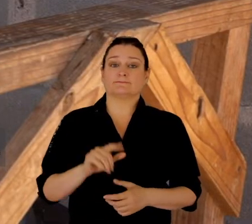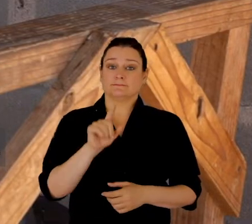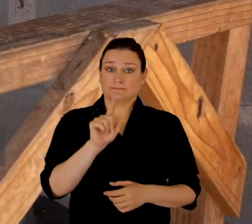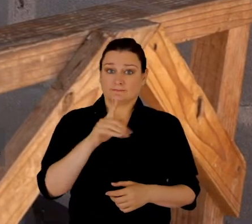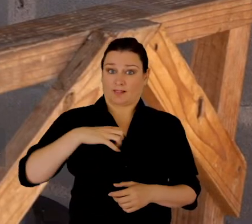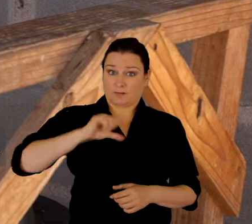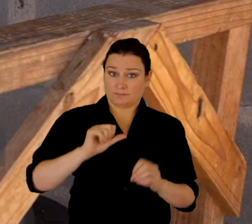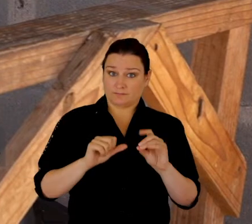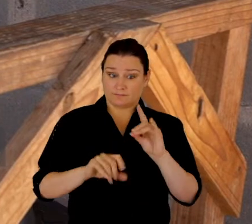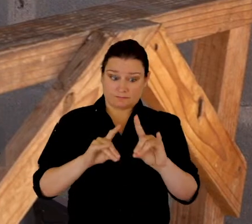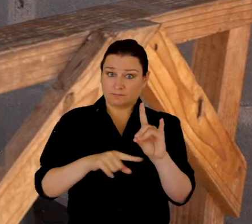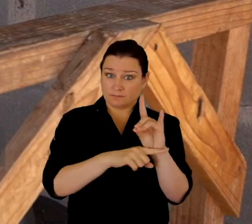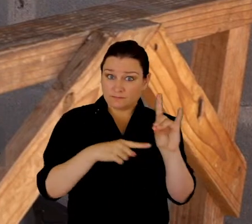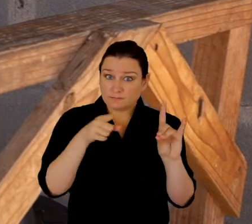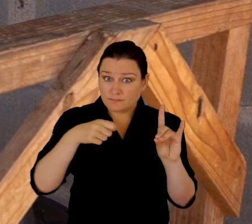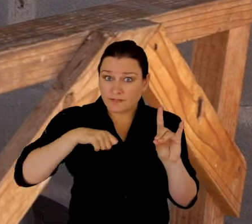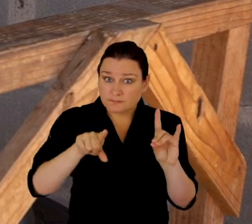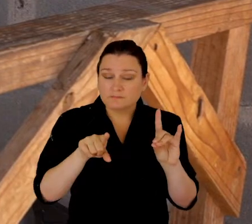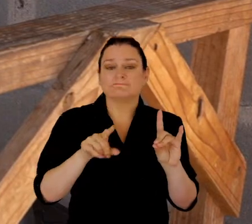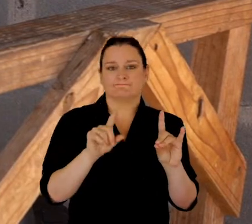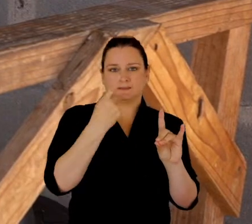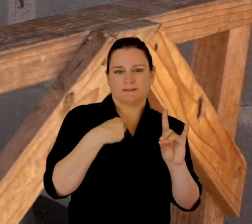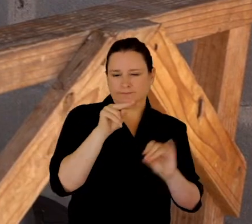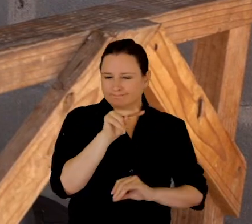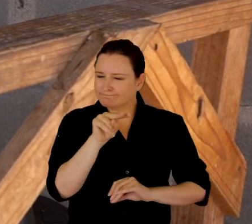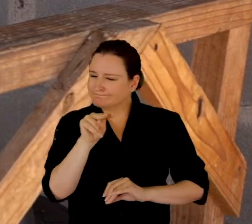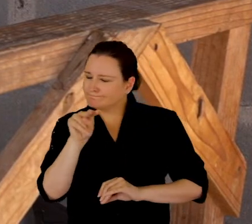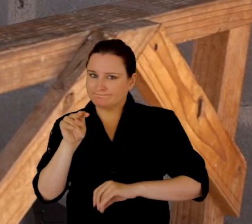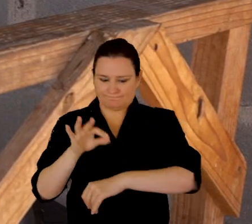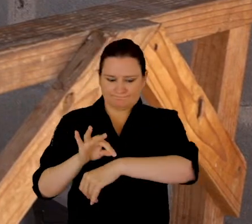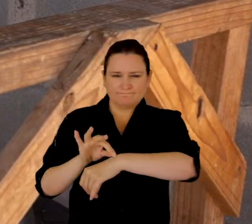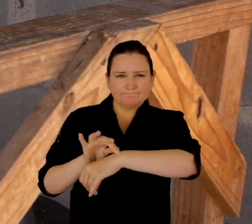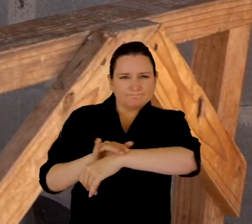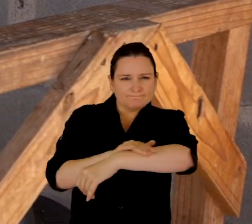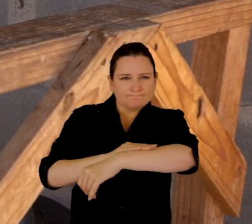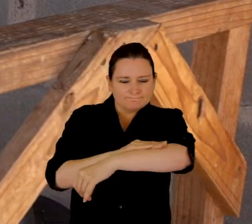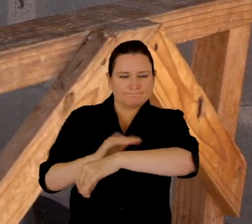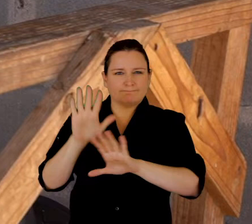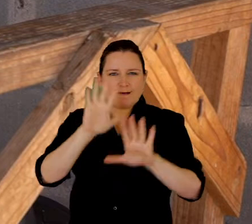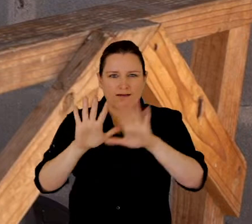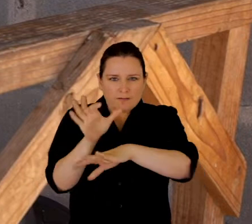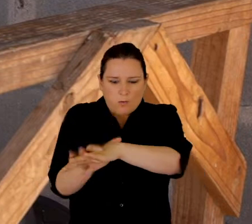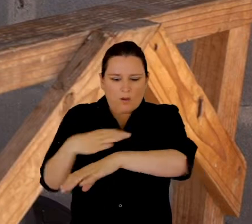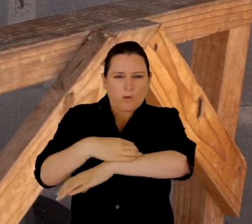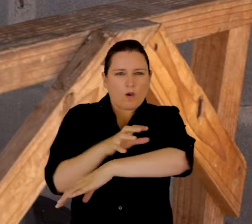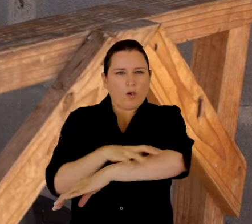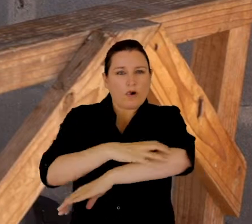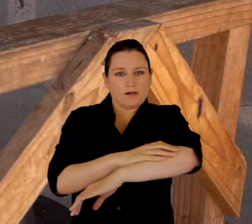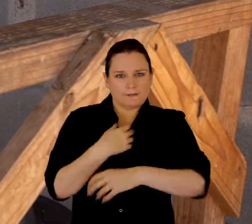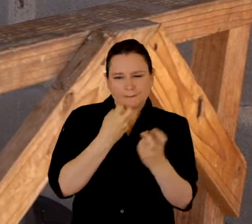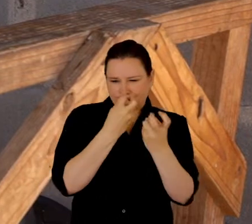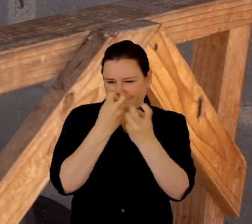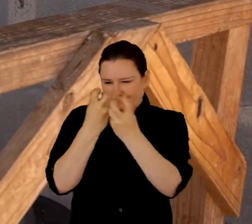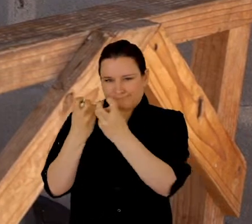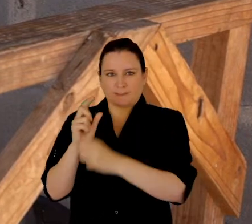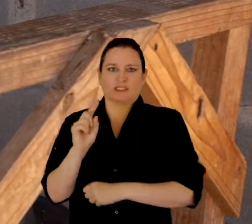moet jy dink wat het jy nodig. Wil jy als je beplan voor vellen waarop